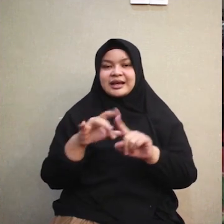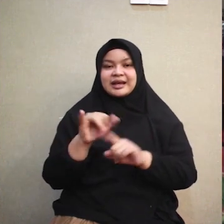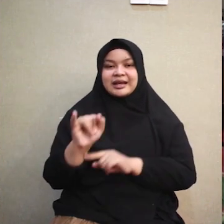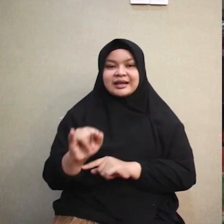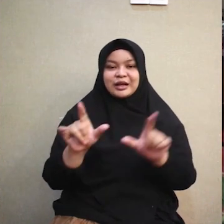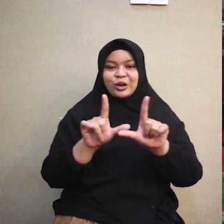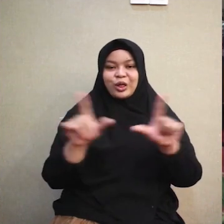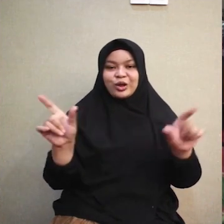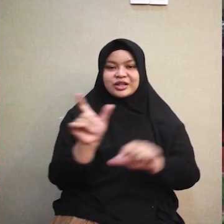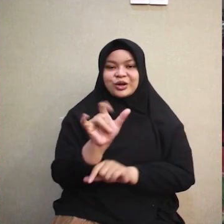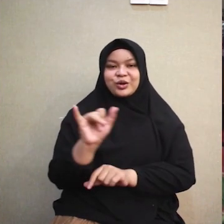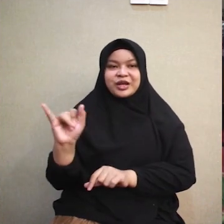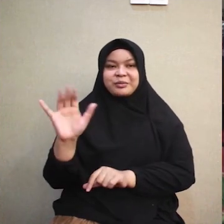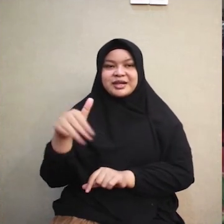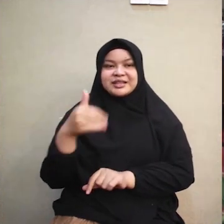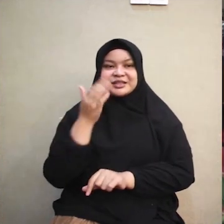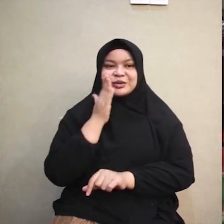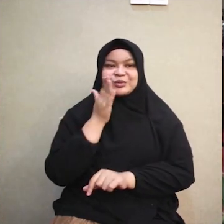masih muda sekali